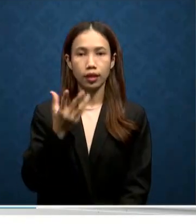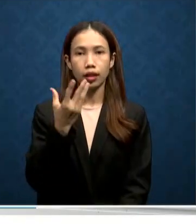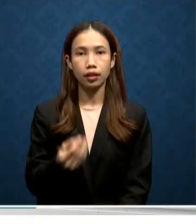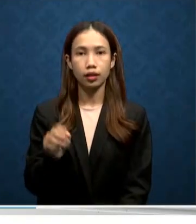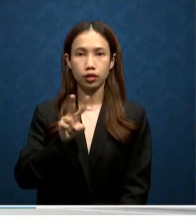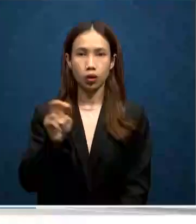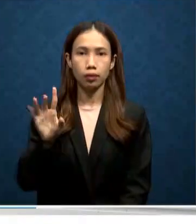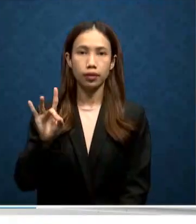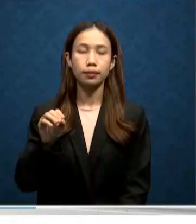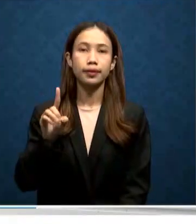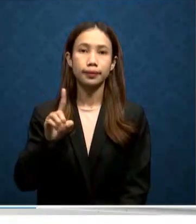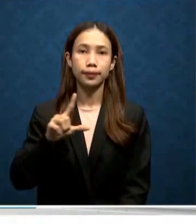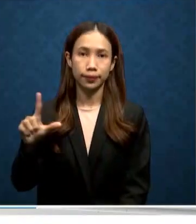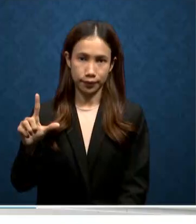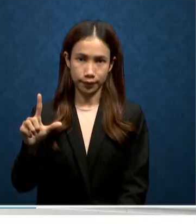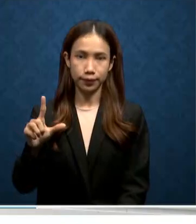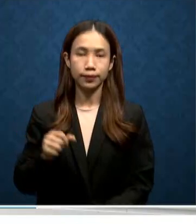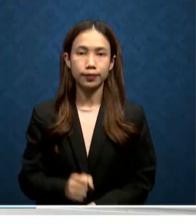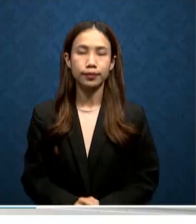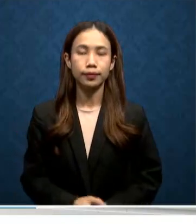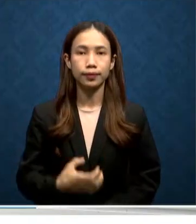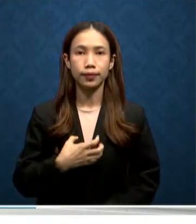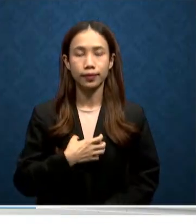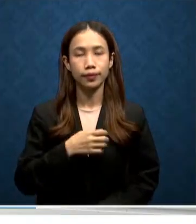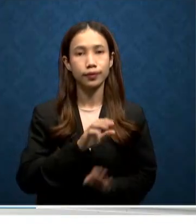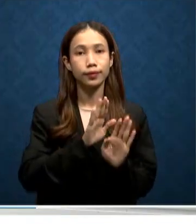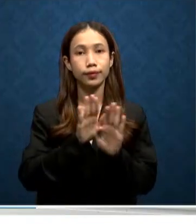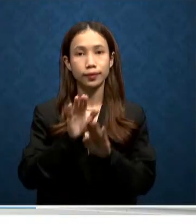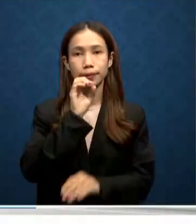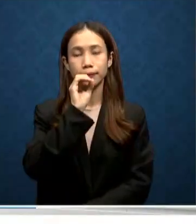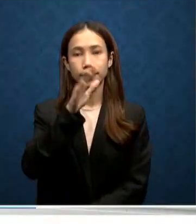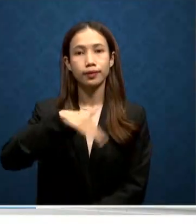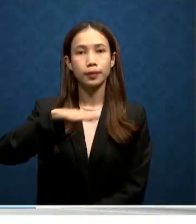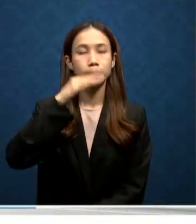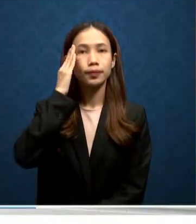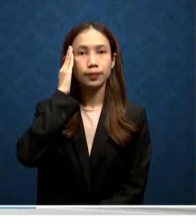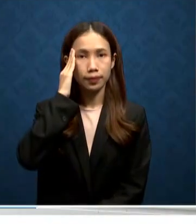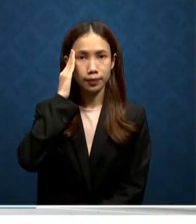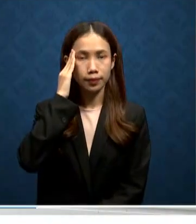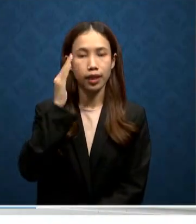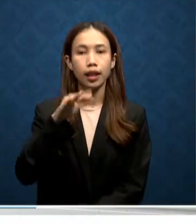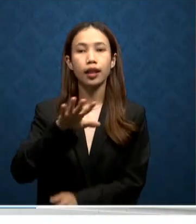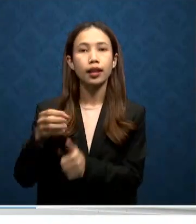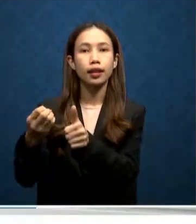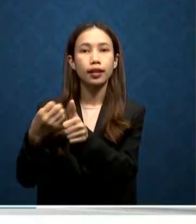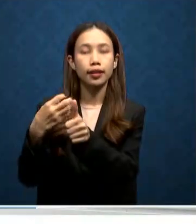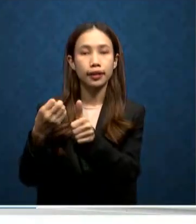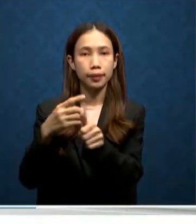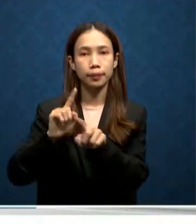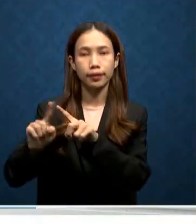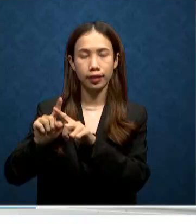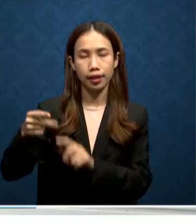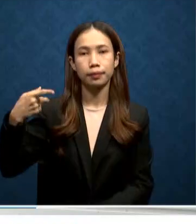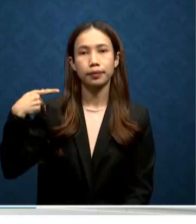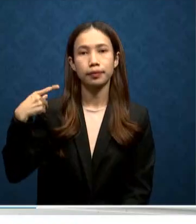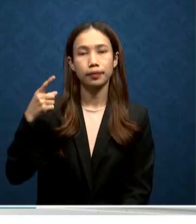281ล้านก็อยากกราบเรียนให้ท่านได้รับทราบว่าคำแนะนำของท่านเ่ะเป็นประโยชน์กับ